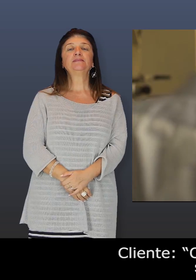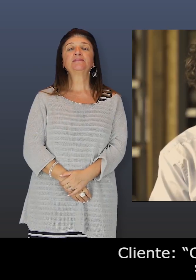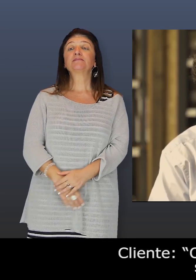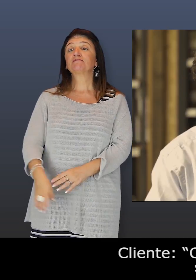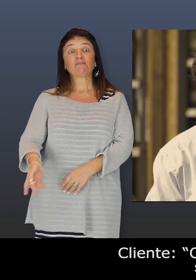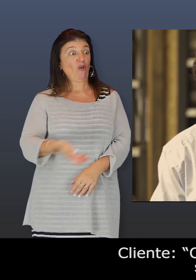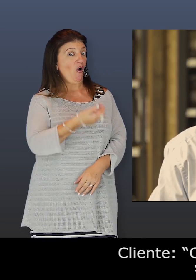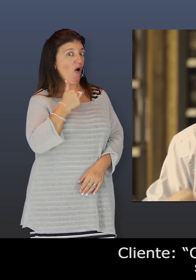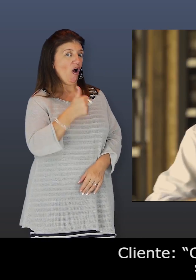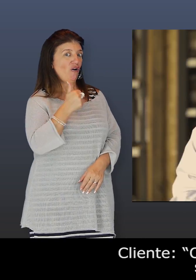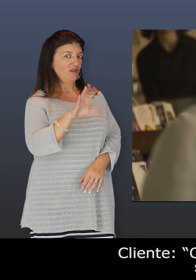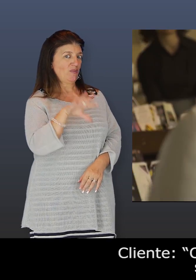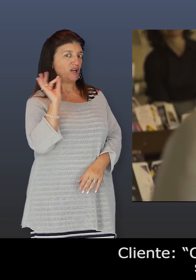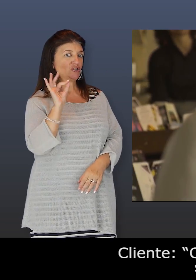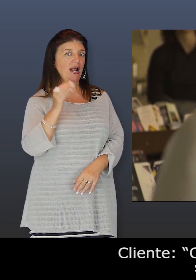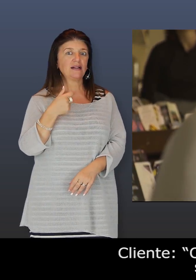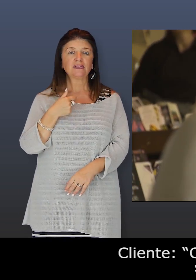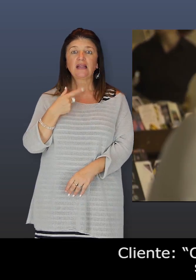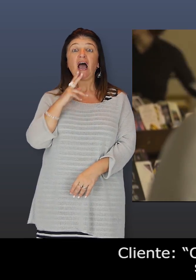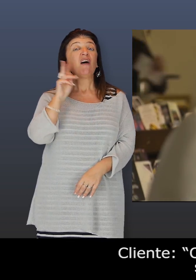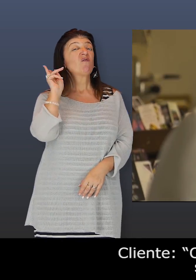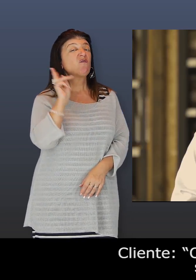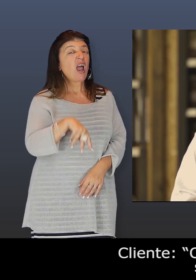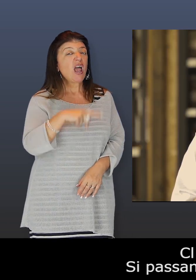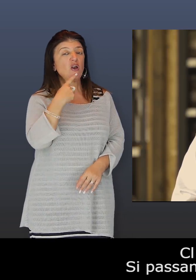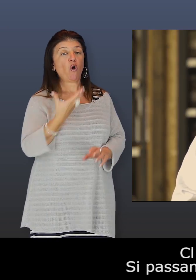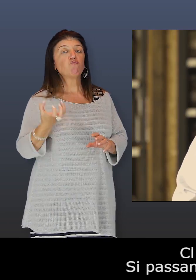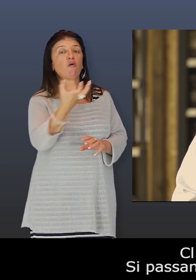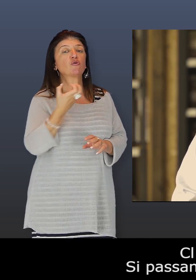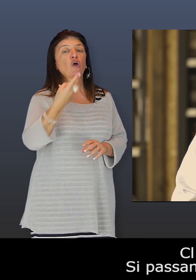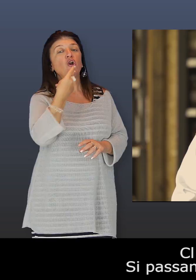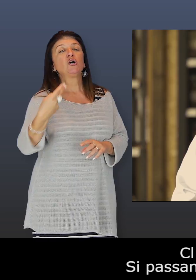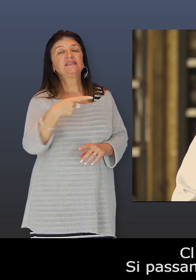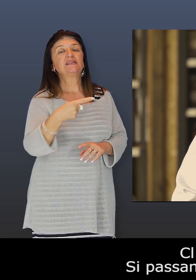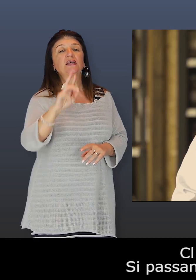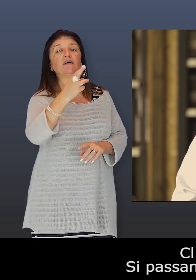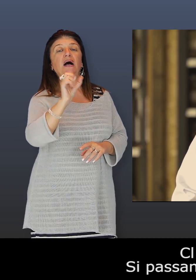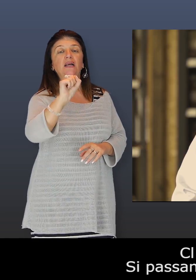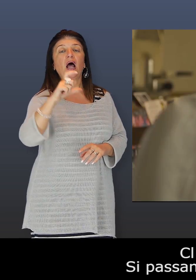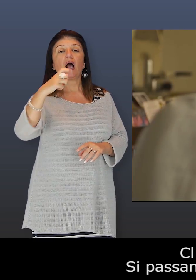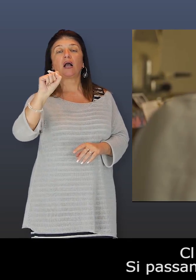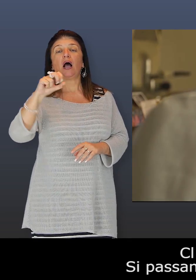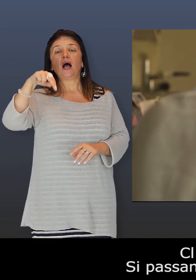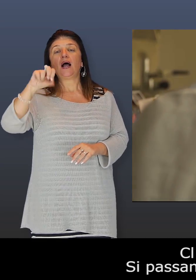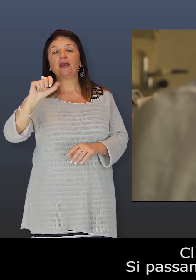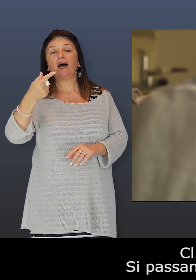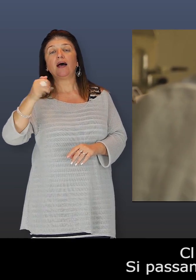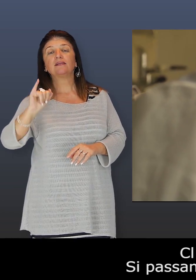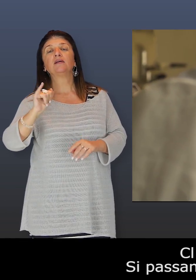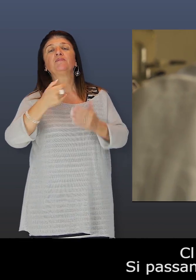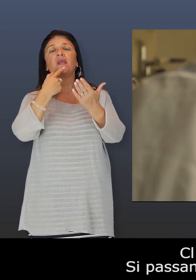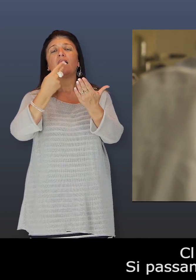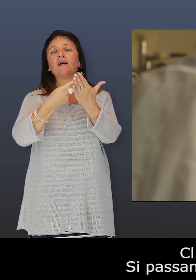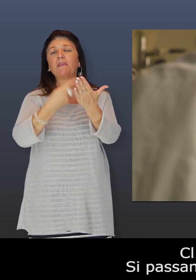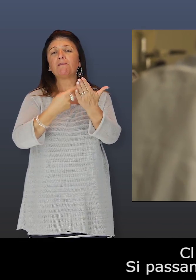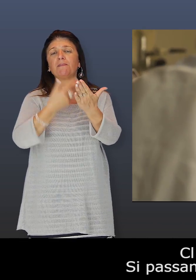scelta. In realtà i pomodori si chiamano arraganati. Sono sì, una ricetta calabrese. Li